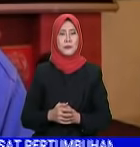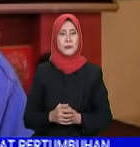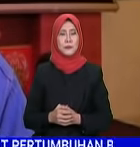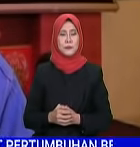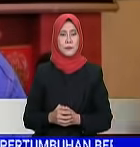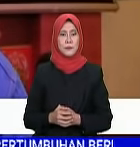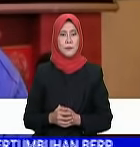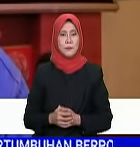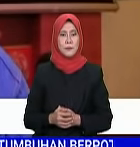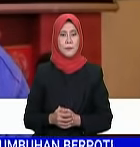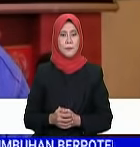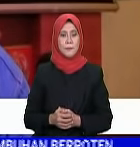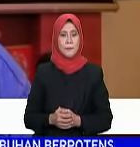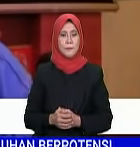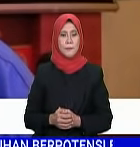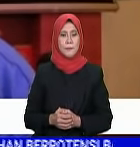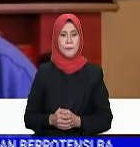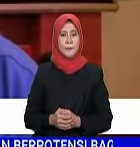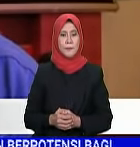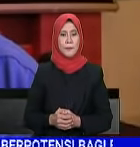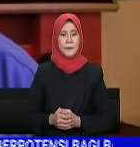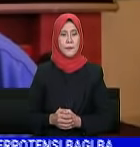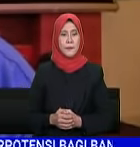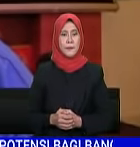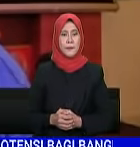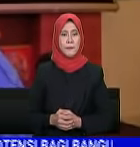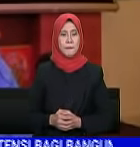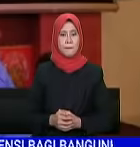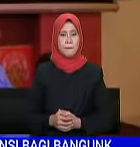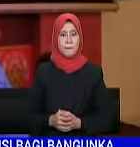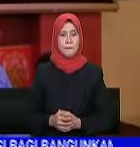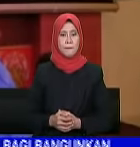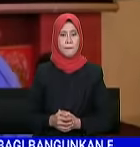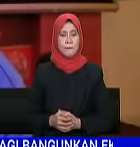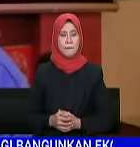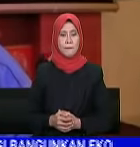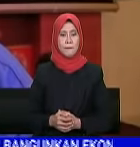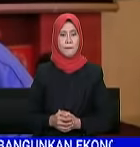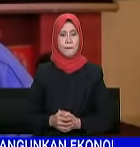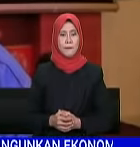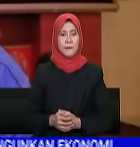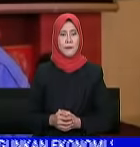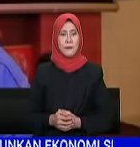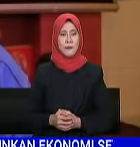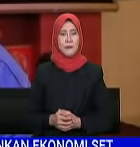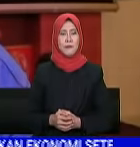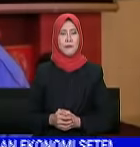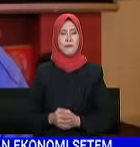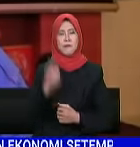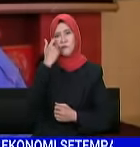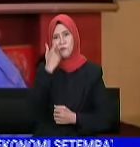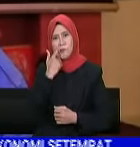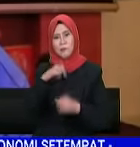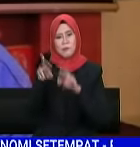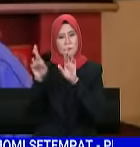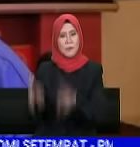Lepas sini, kemudian bala rakyat amat harga barang, harga sawit, bisa dikit, bisa mana, yang nak